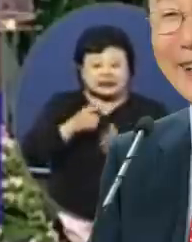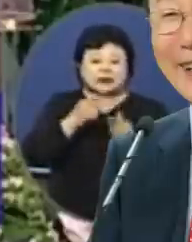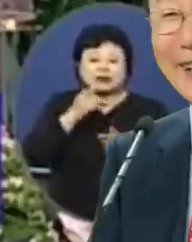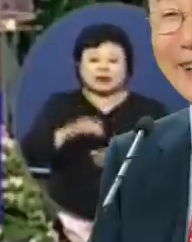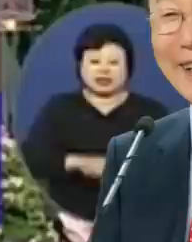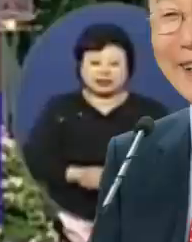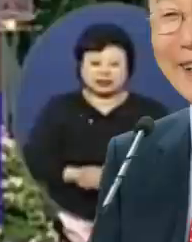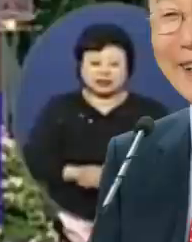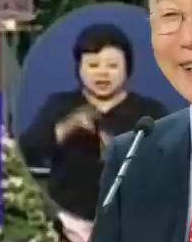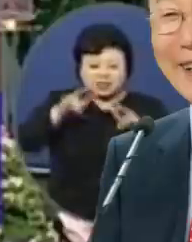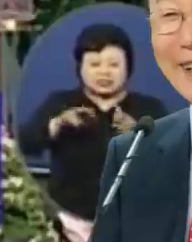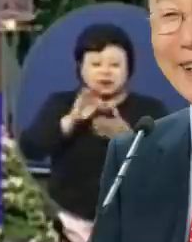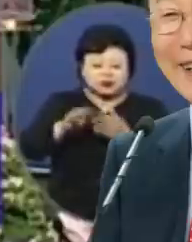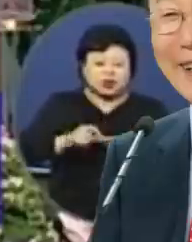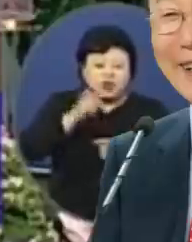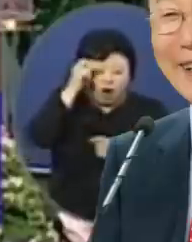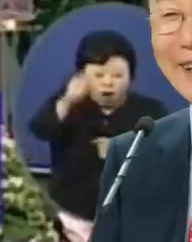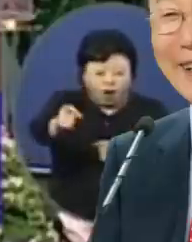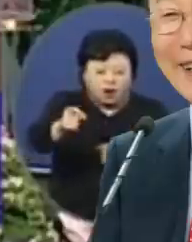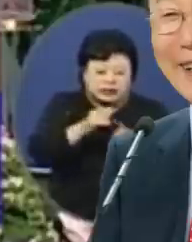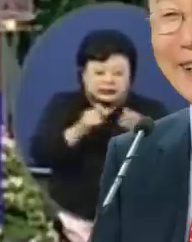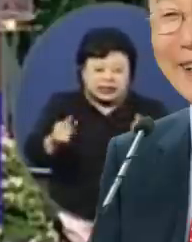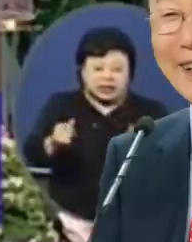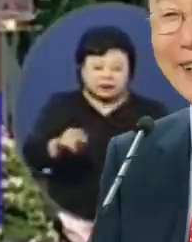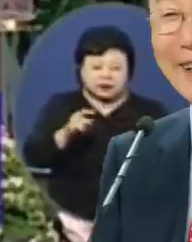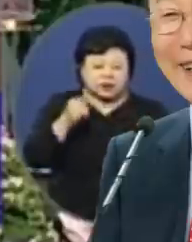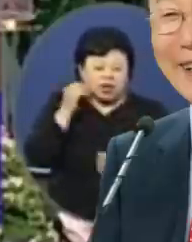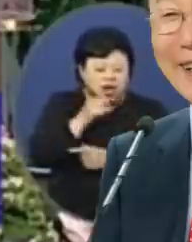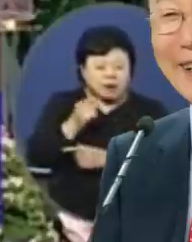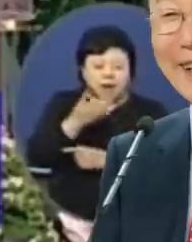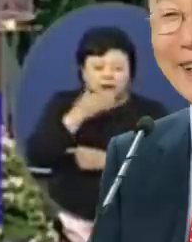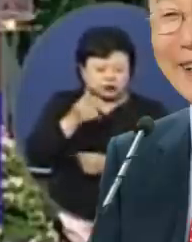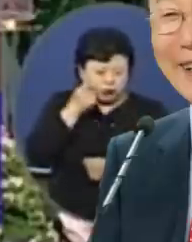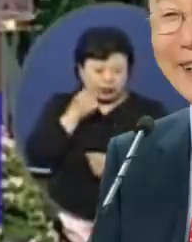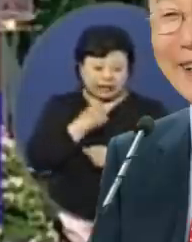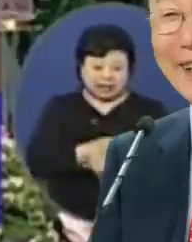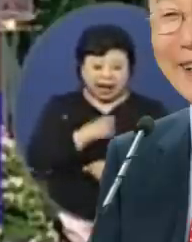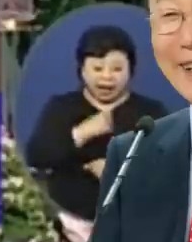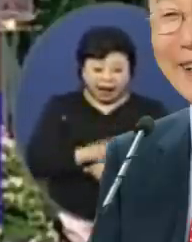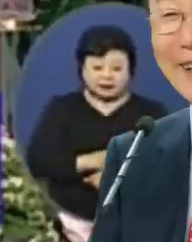이러시되 이제부터 영원토록 사람이 내게서 열매를 따먹지 못하리라.